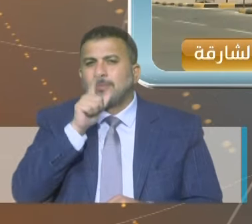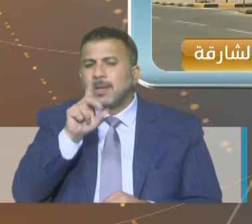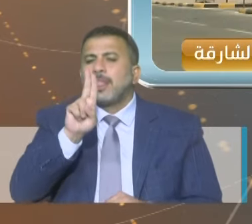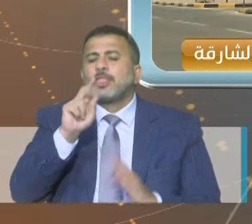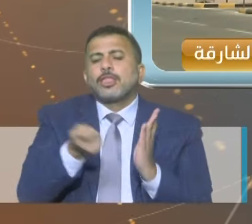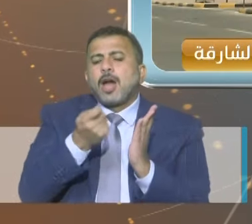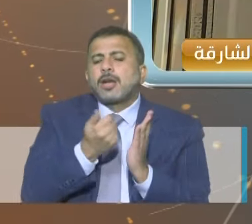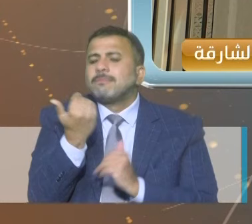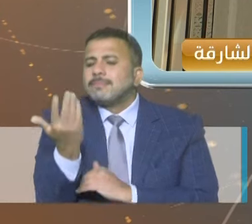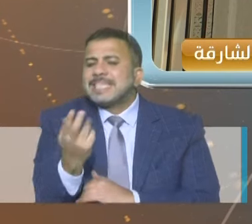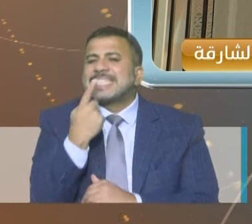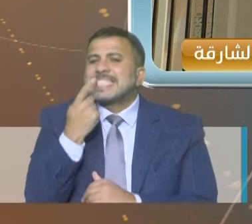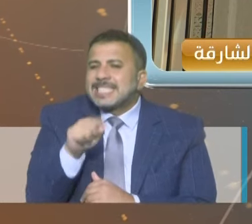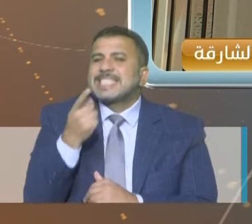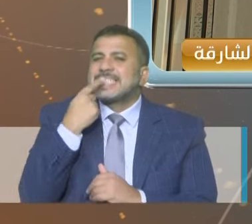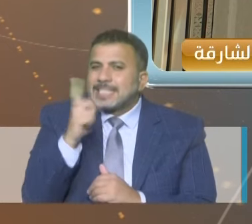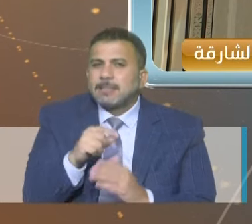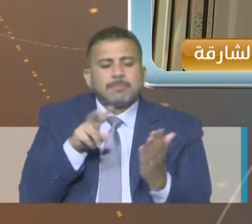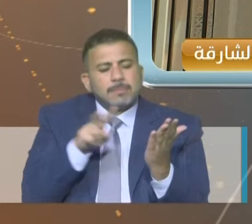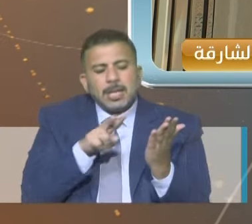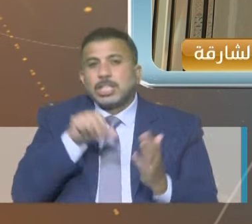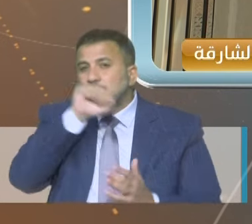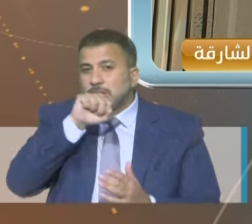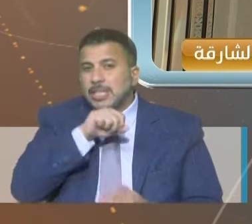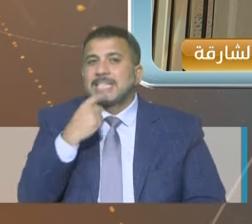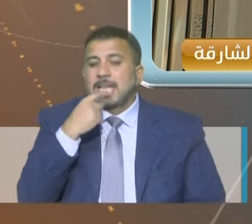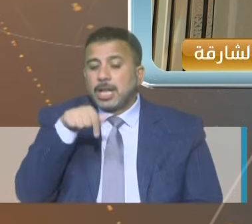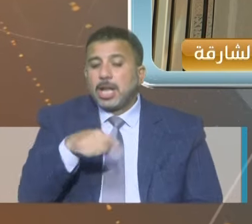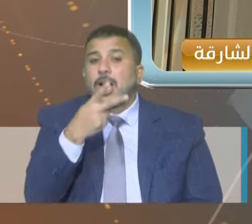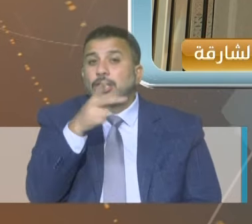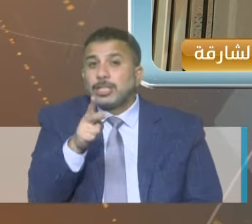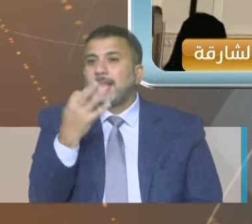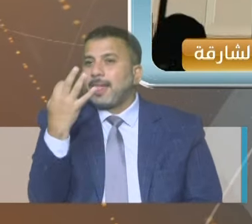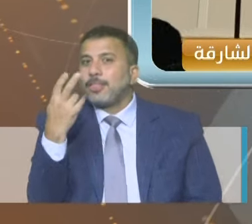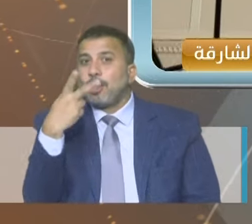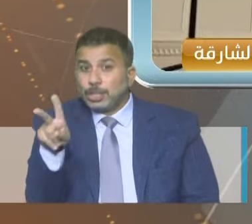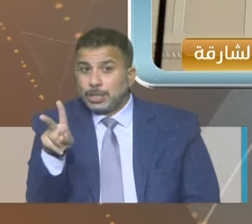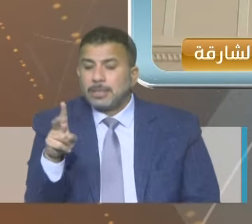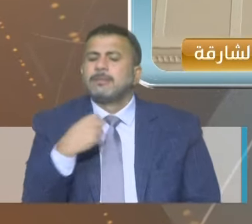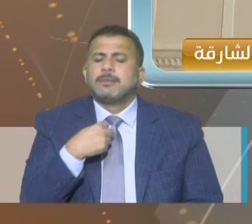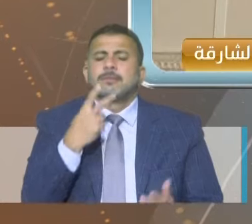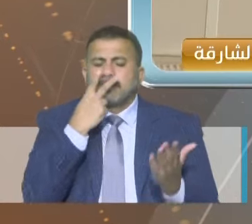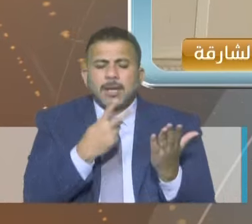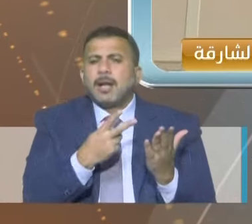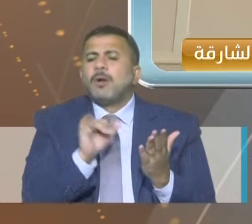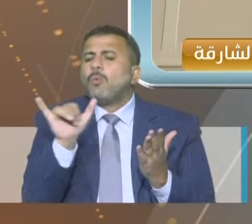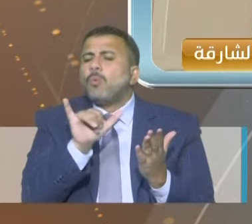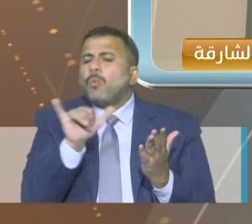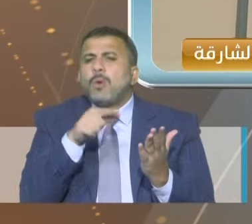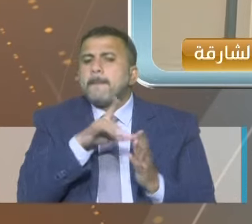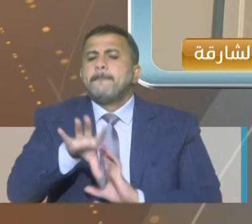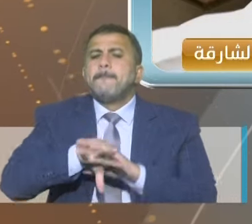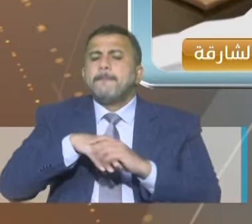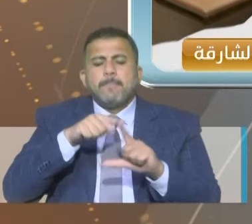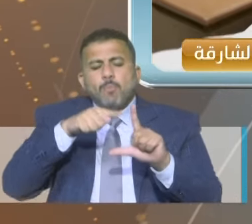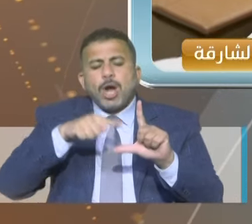التنمية الاقتصادية لإمارة الشارقة لعام 2023، نرى أنه يتم تسليط الضوء على أهم